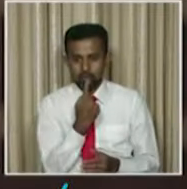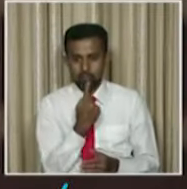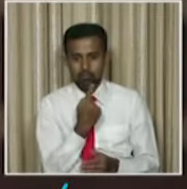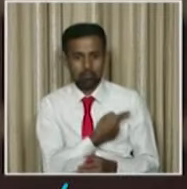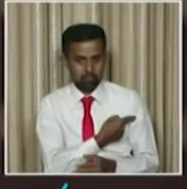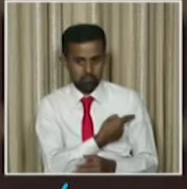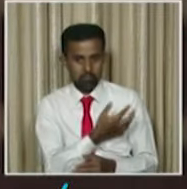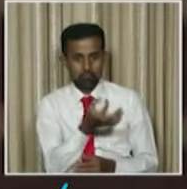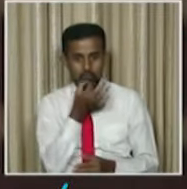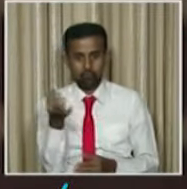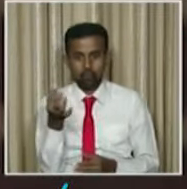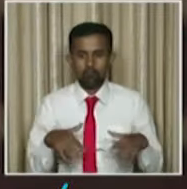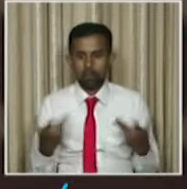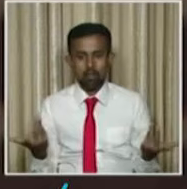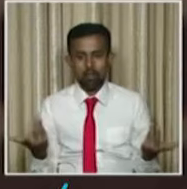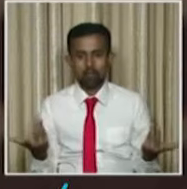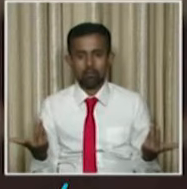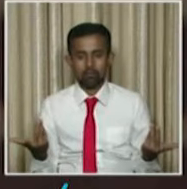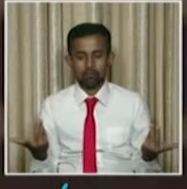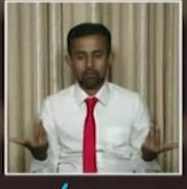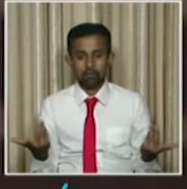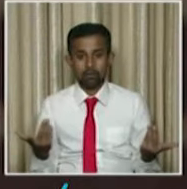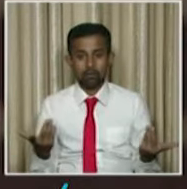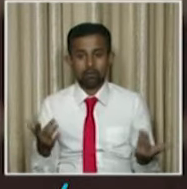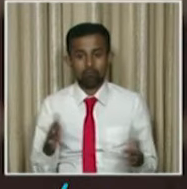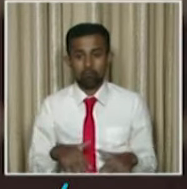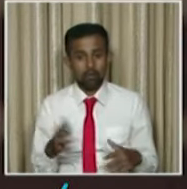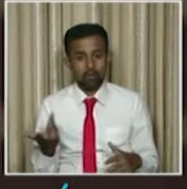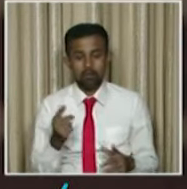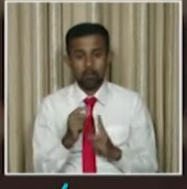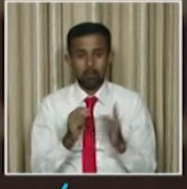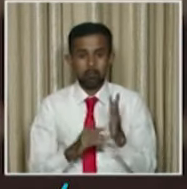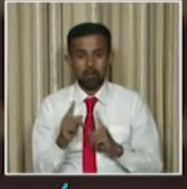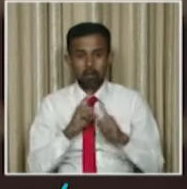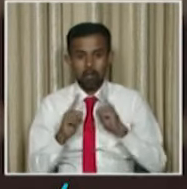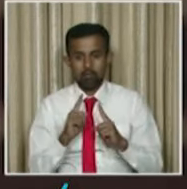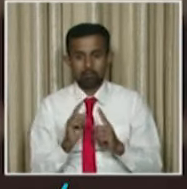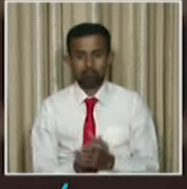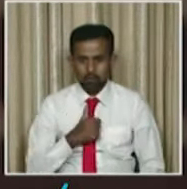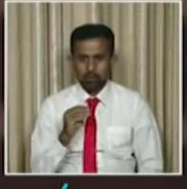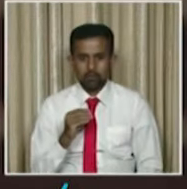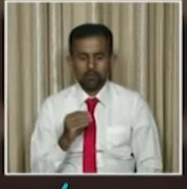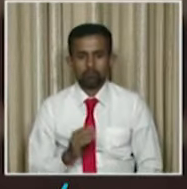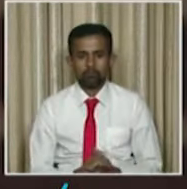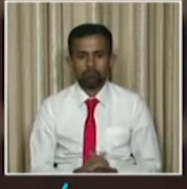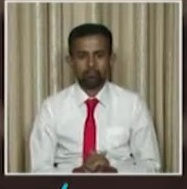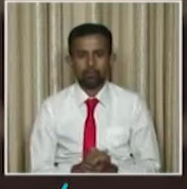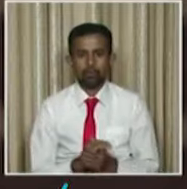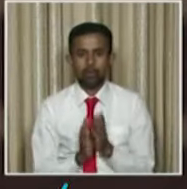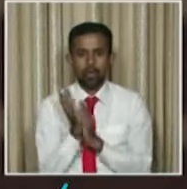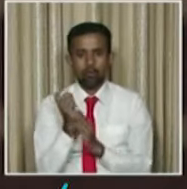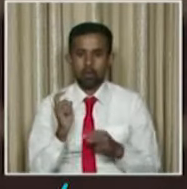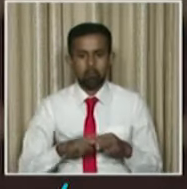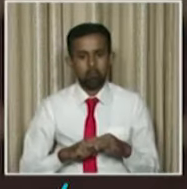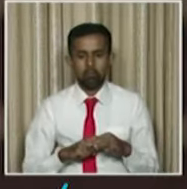මෙතුමා චෝදනා කරන මන්ත්‍රීතුමා මේ සභාවේ නැහැ ඒ සභාවේ නැති අවස්ථාවකදී මන්ත්‍රීවරයෙක් සම්බන්ධව කතා කරන්නේ නැහැ නෑ සදාචාර වරප්‍රසාද ප්‍රශ්නයක් ඇති තහන